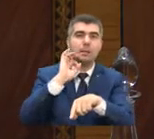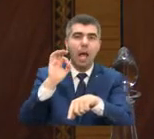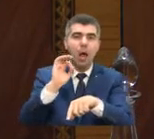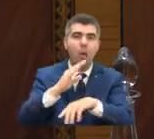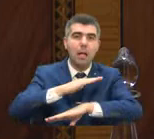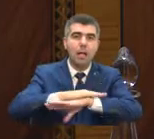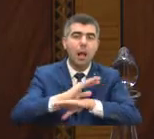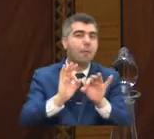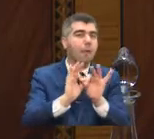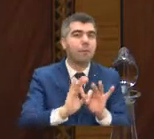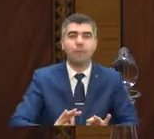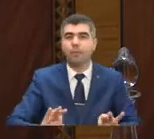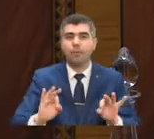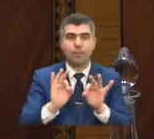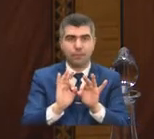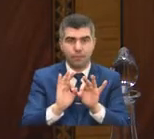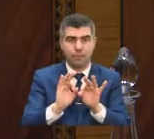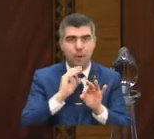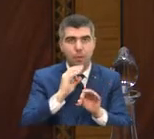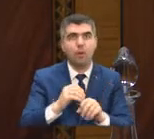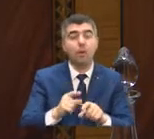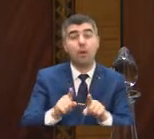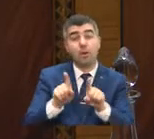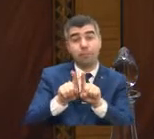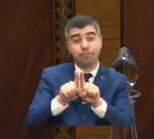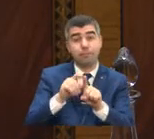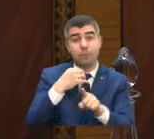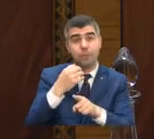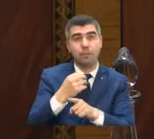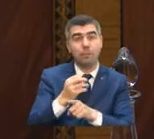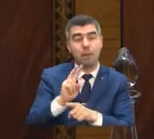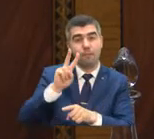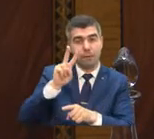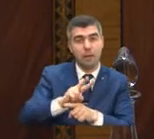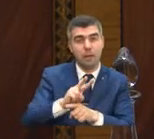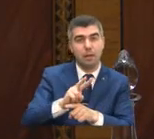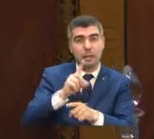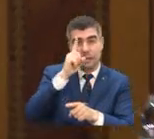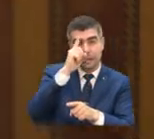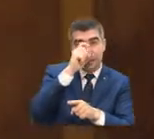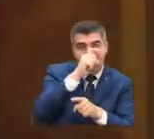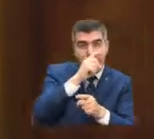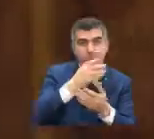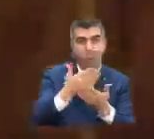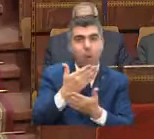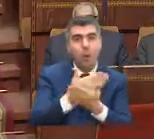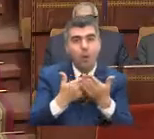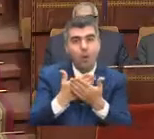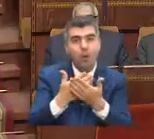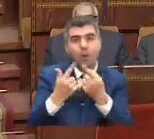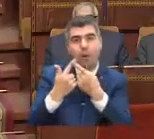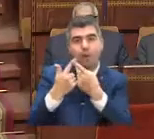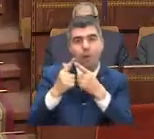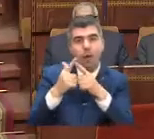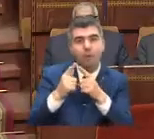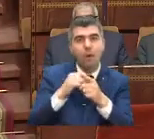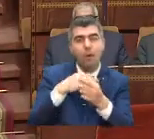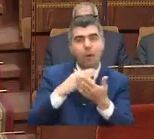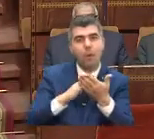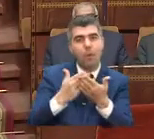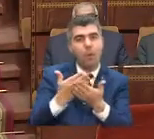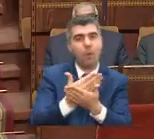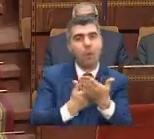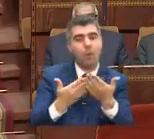الحديث بأي شكل من الأشكال عن كون درجة المخاطر منعدمة مهما بلغ مستوى وعي الدولة والمجتمع